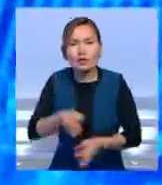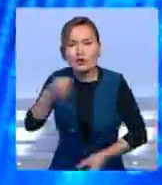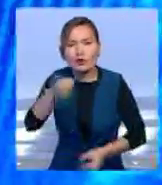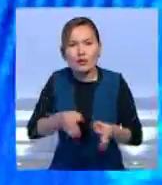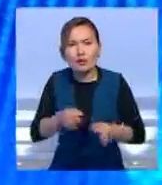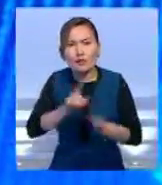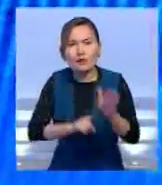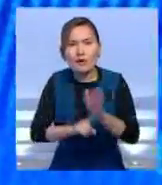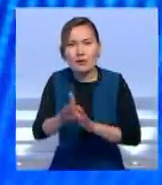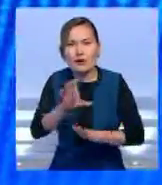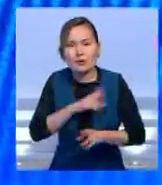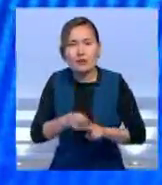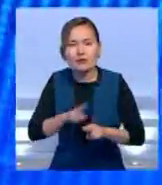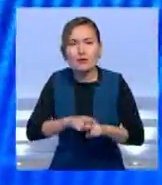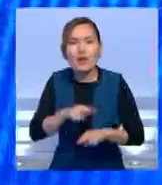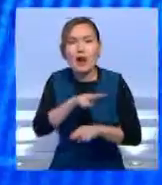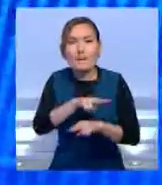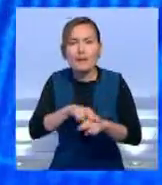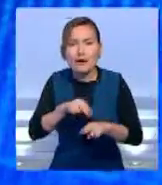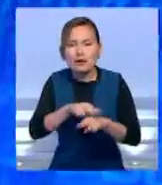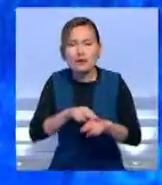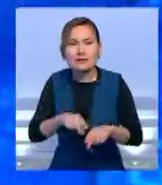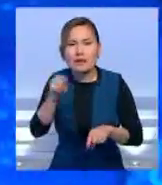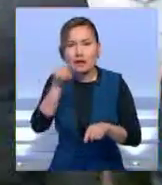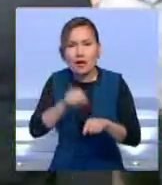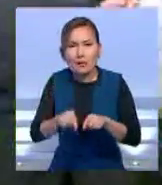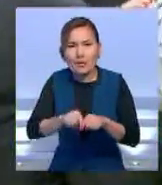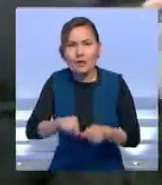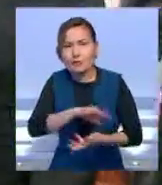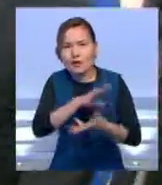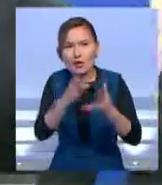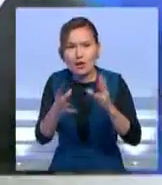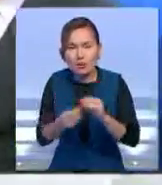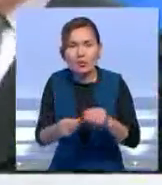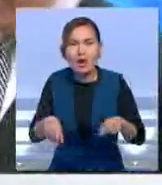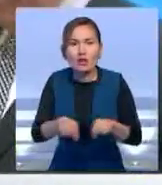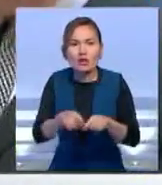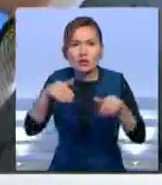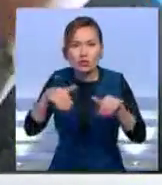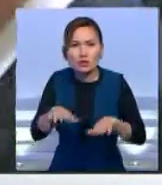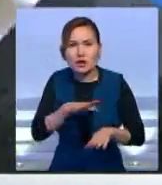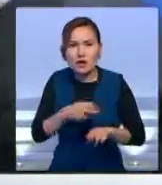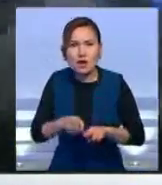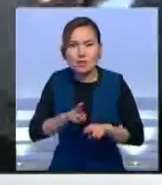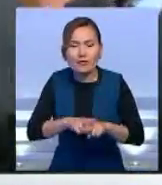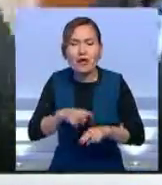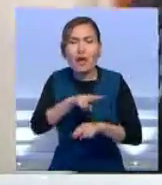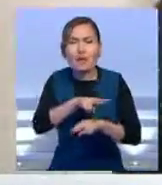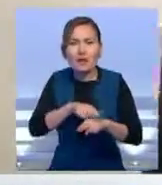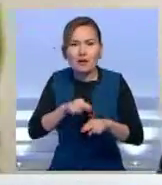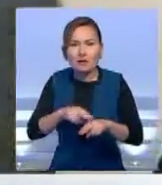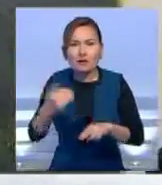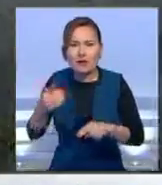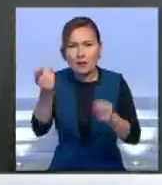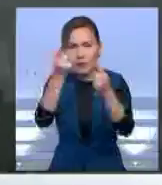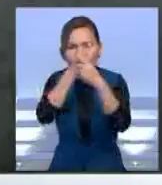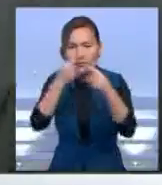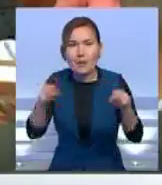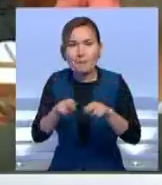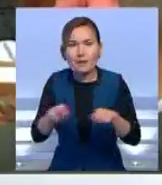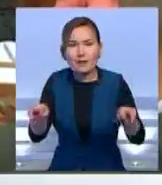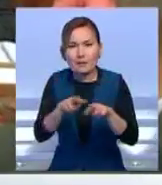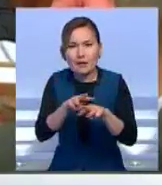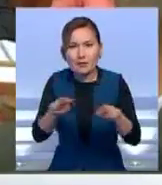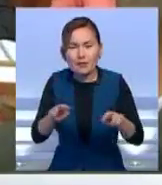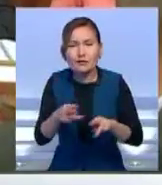отыр. Себебі полиция 2 жыл жүргізген тергеудің нәтижесінде осындай шешімге келген. Құқық қорғау органының мәлімдеуінше